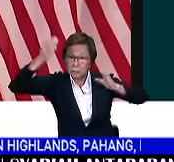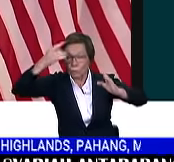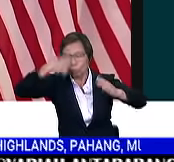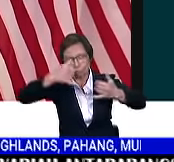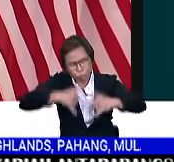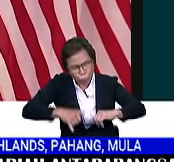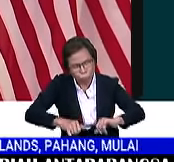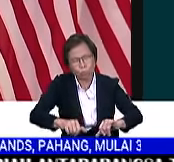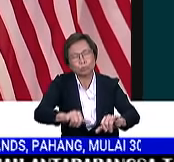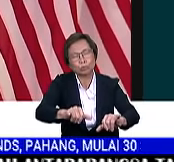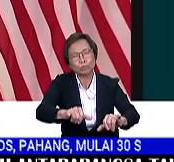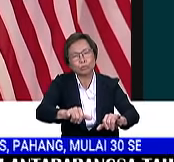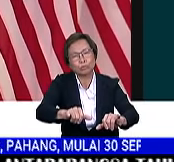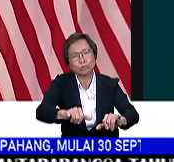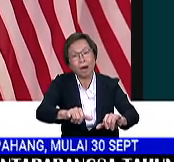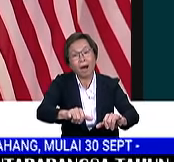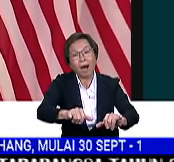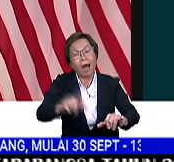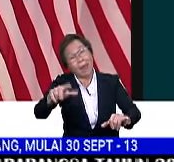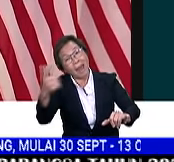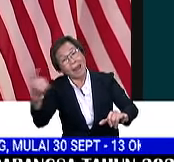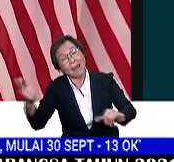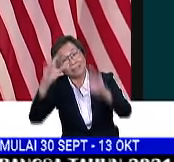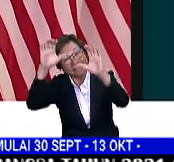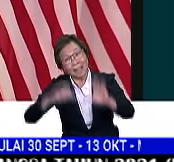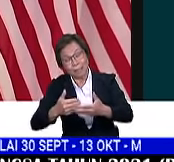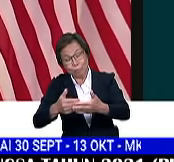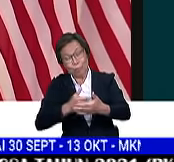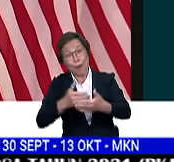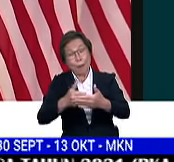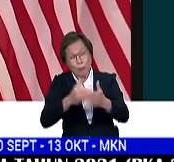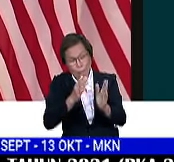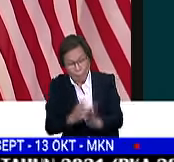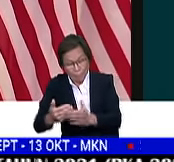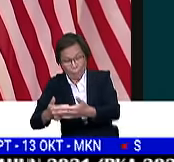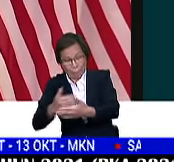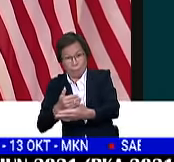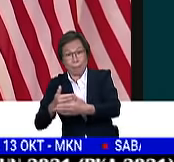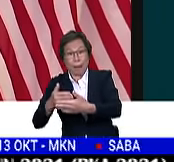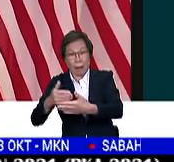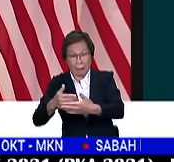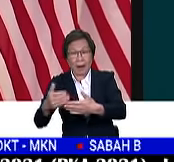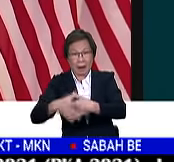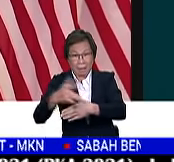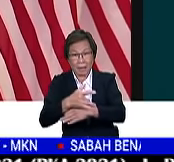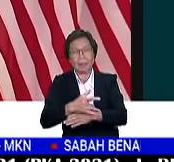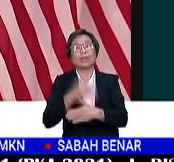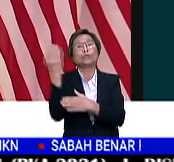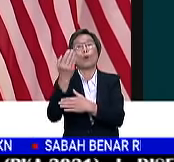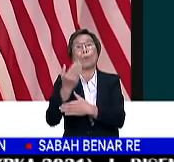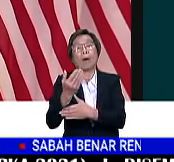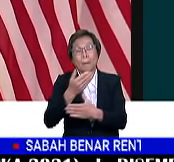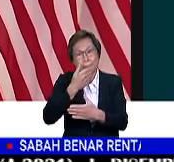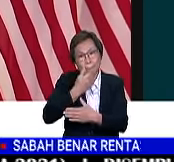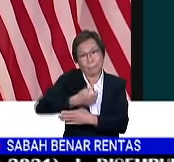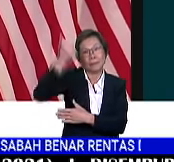untuk terus proaktif dalam meneroka norma perkhidmatan baru yang lebih efektif.